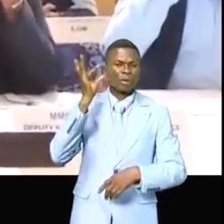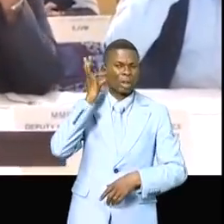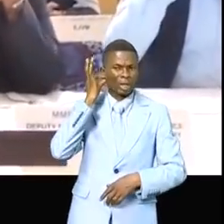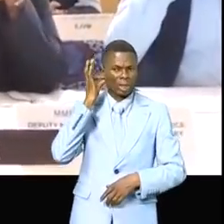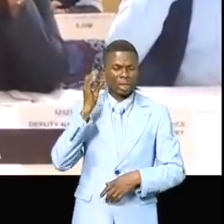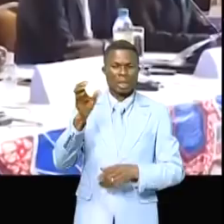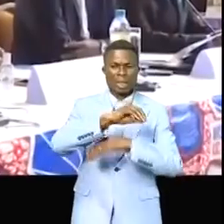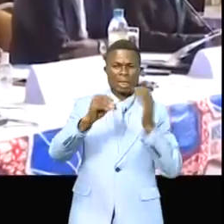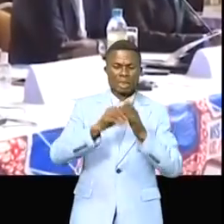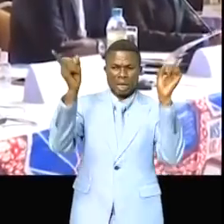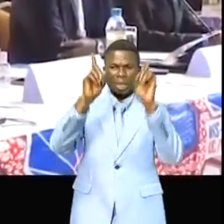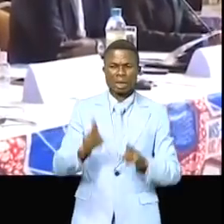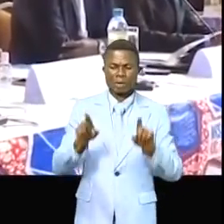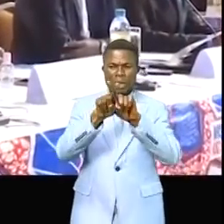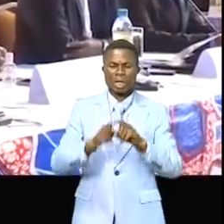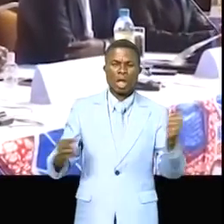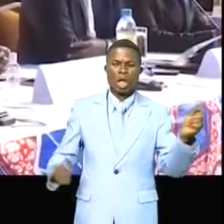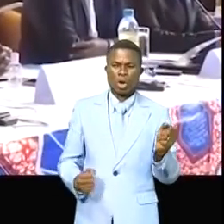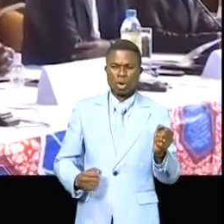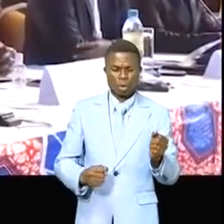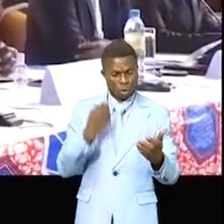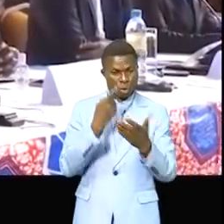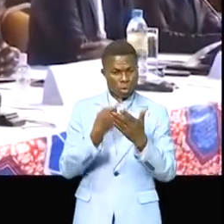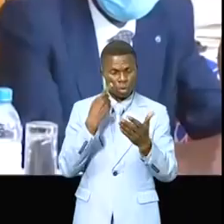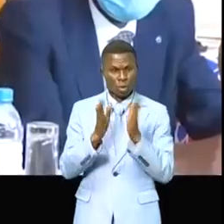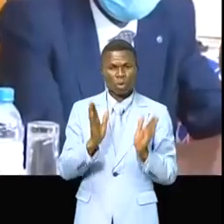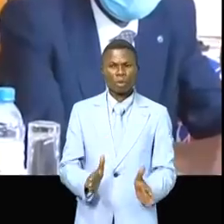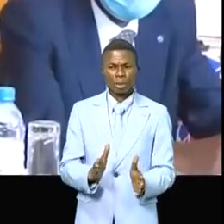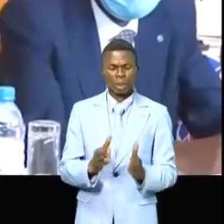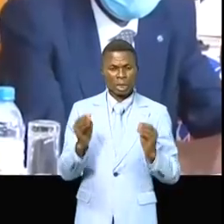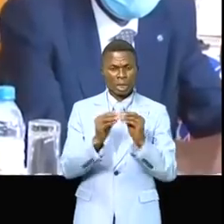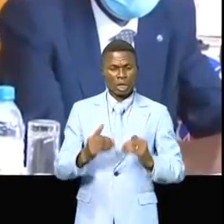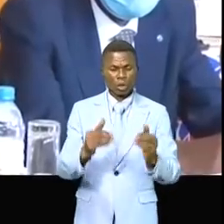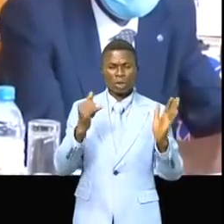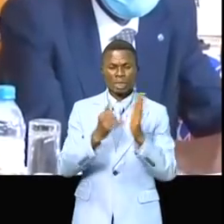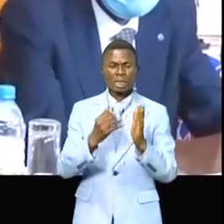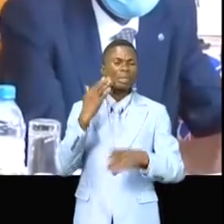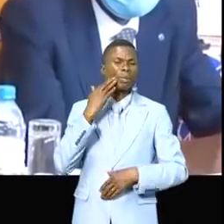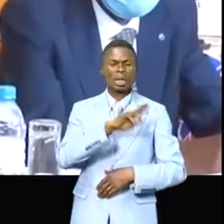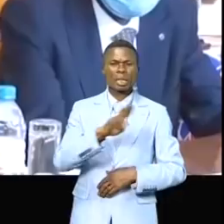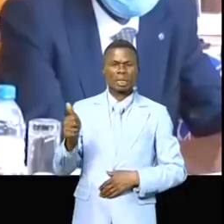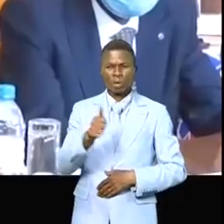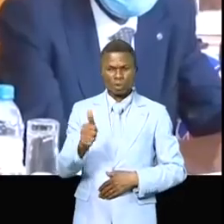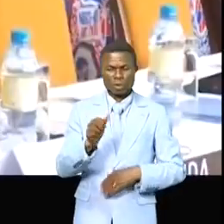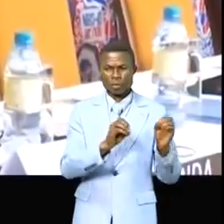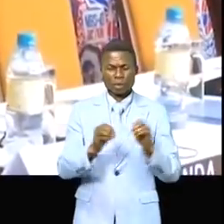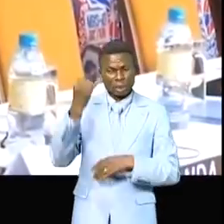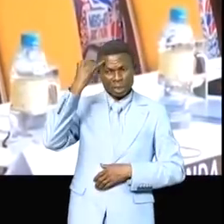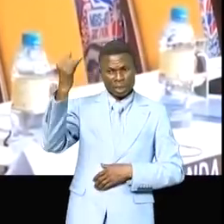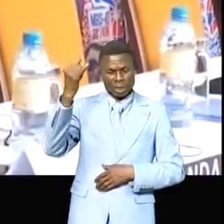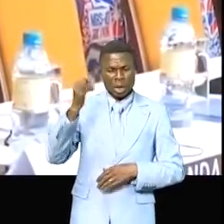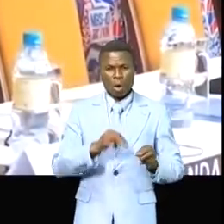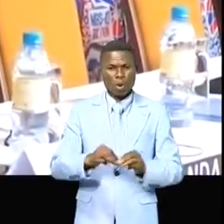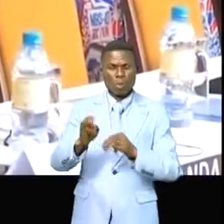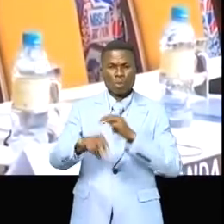la Centrafrique et de l'Angola à titre d'observateur. Cet atelier ira jusqu'au 6 mai 2021 et se tient à l'initiative du mécanisme